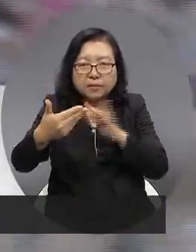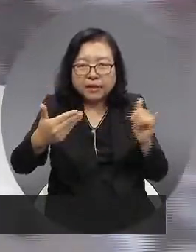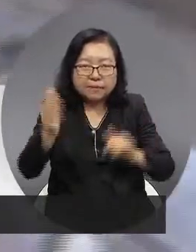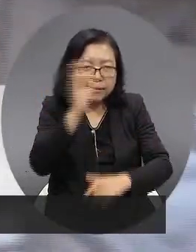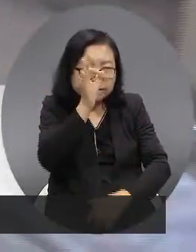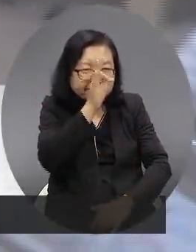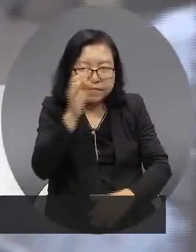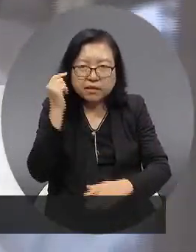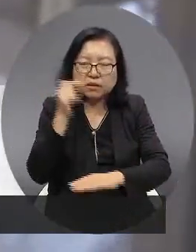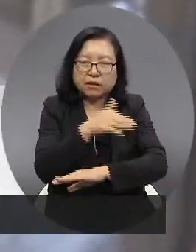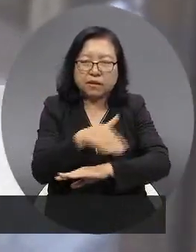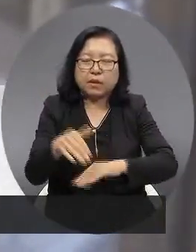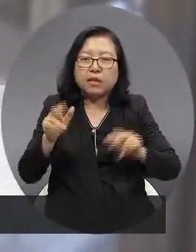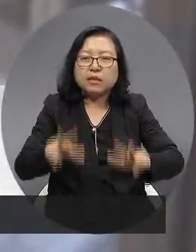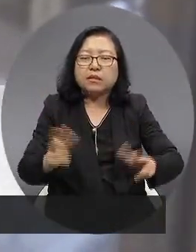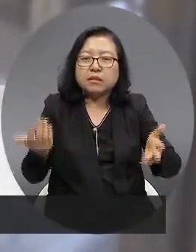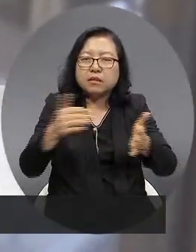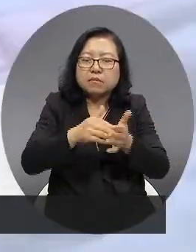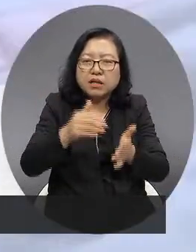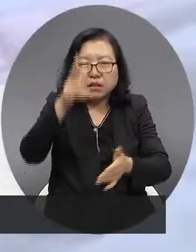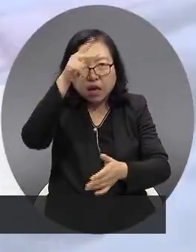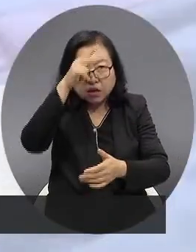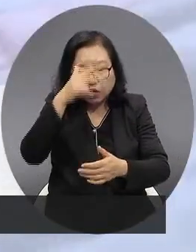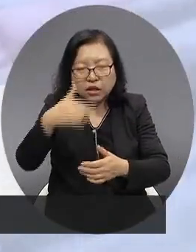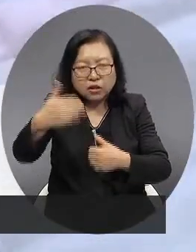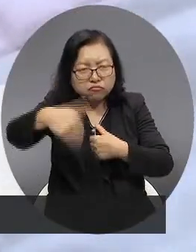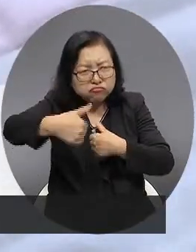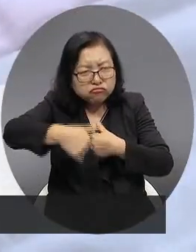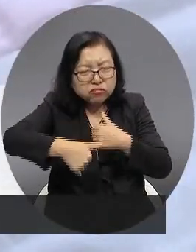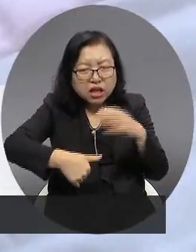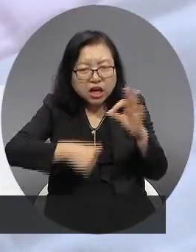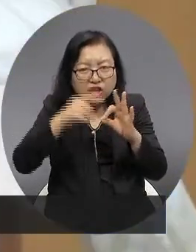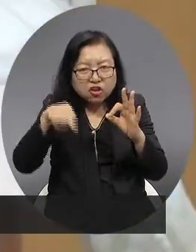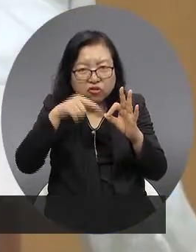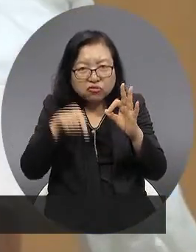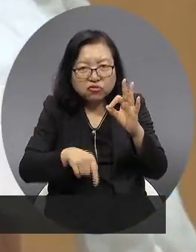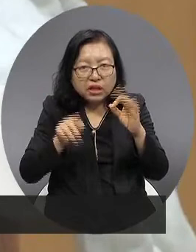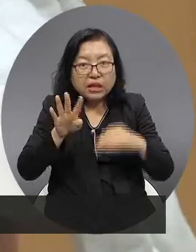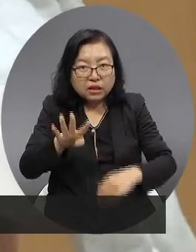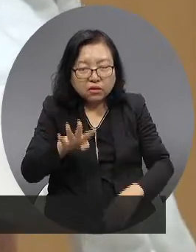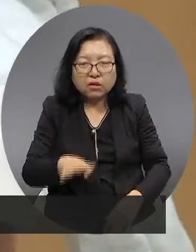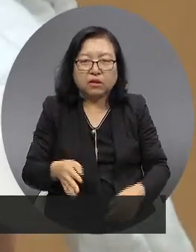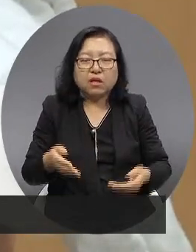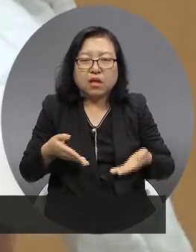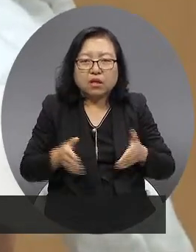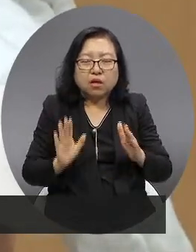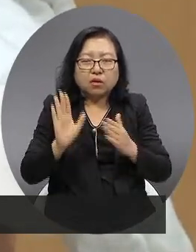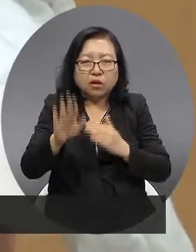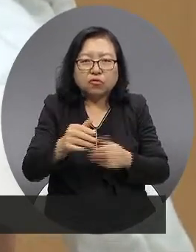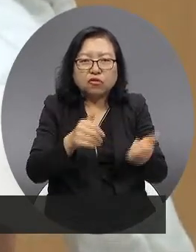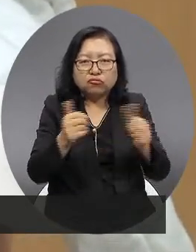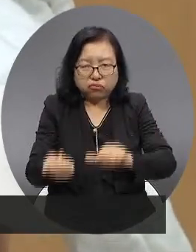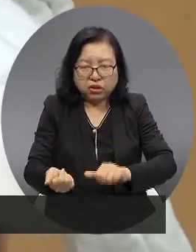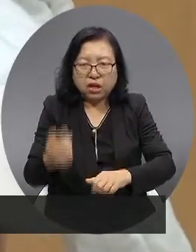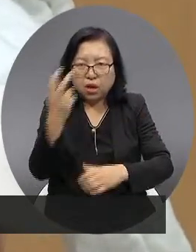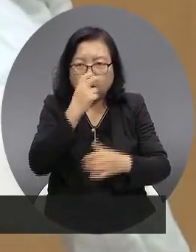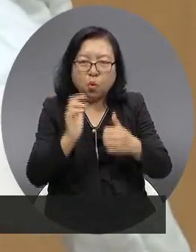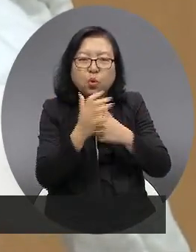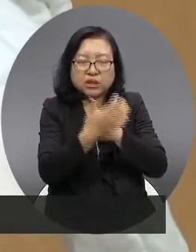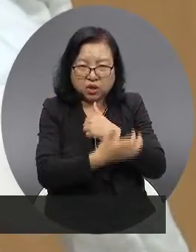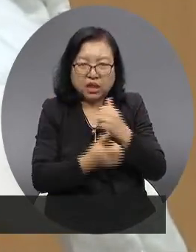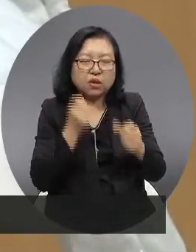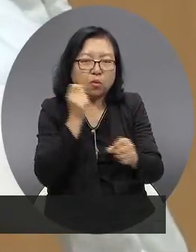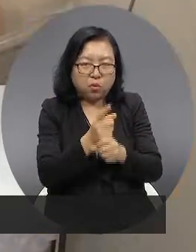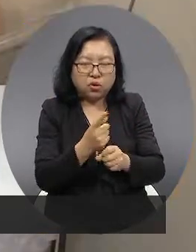계획입니다. 지금까지 경찰에 협조 요청된 10건 가운데 4건은 출생 후 숨졌거나 보호시설에서